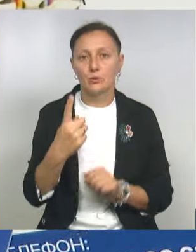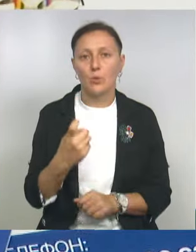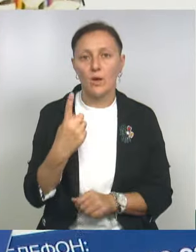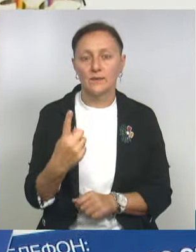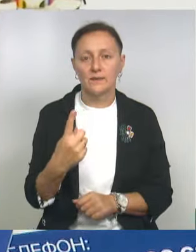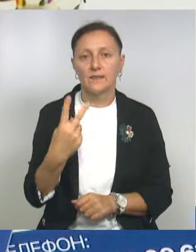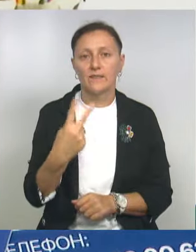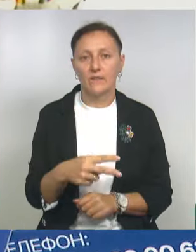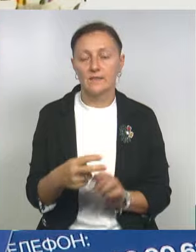1012 17